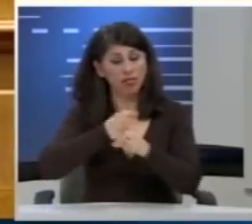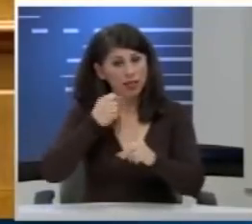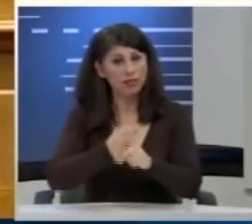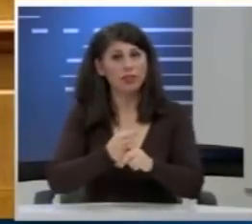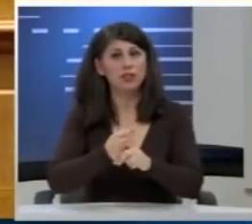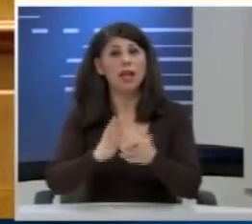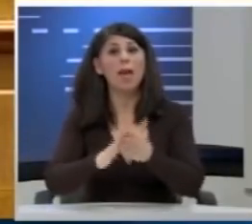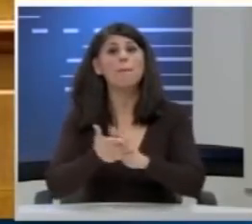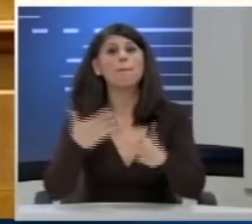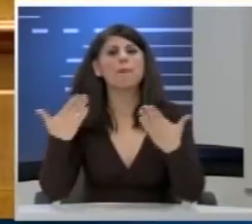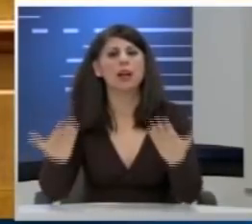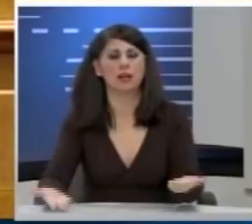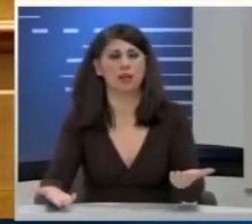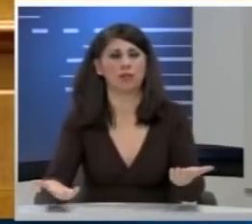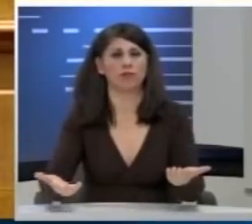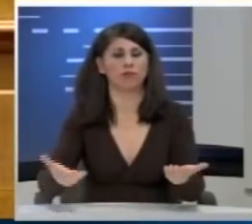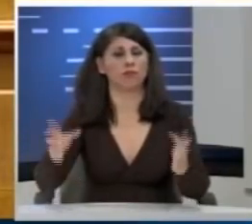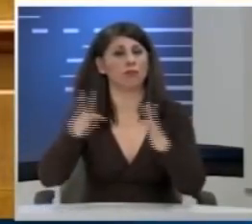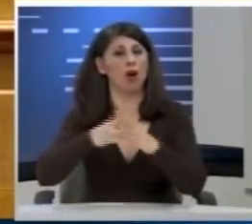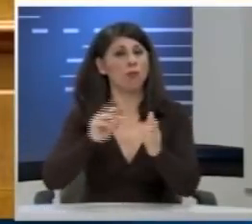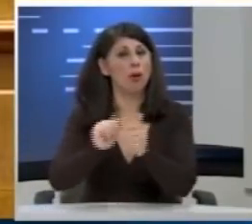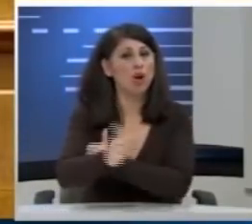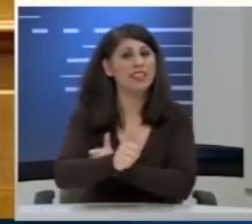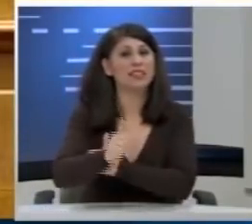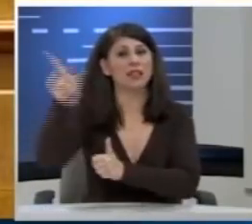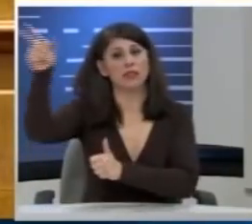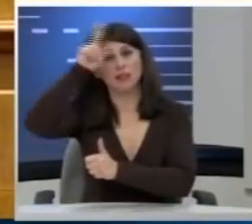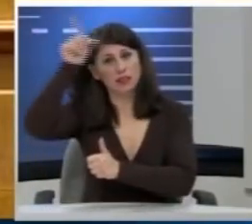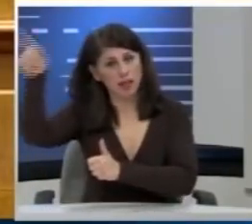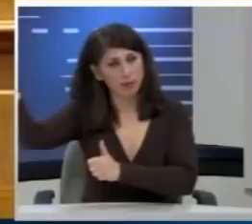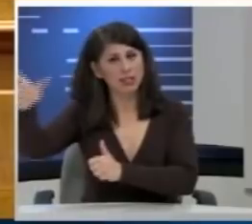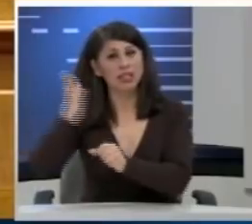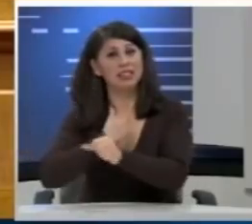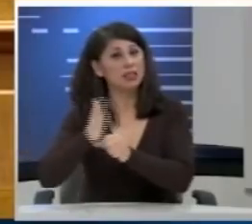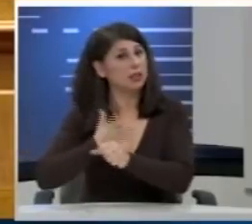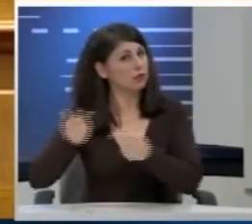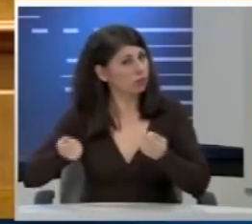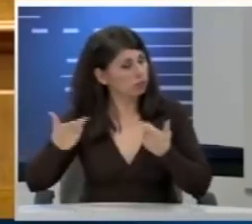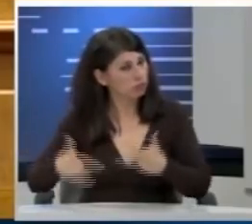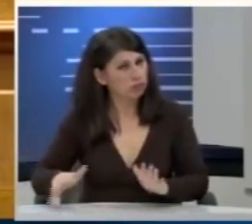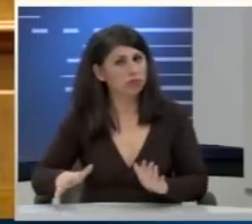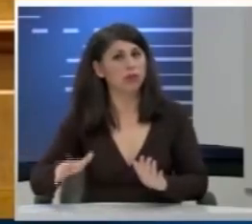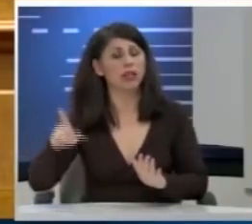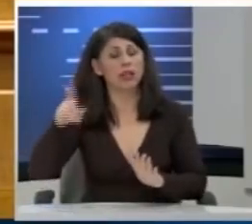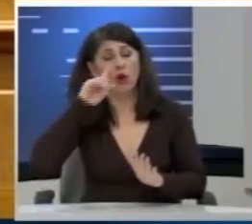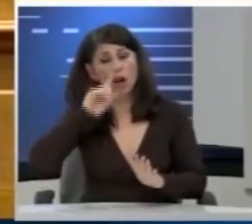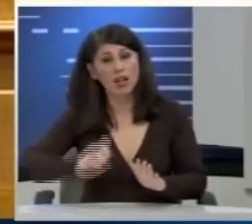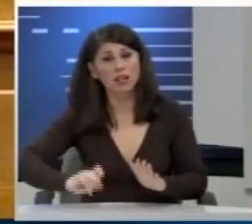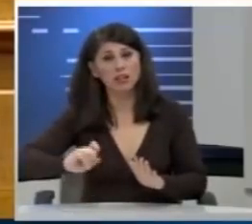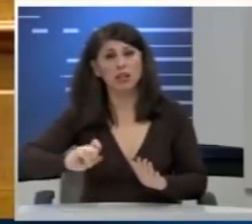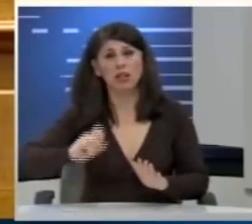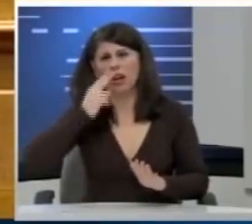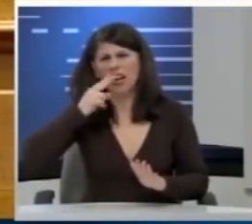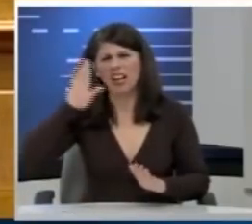επιτέλους έμπρακτα τις πολεμικές επανορθώσεις της Γερμανίας για τις καταστροφές που προκάλεσε, για το αναγκαστικό